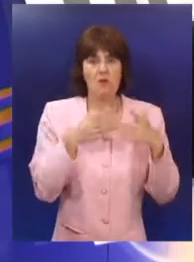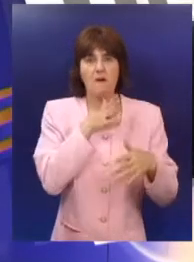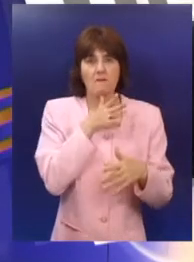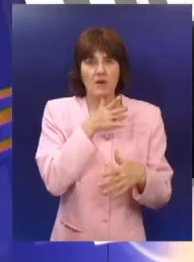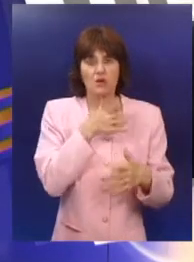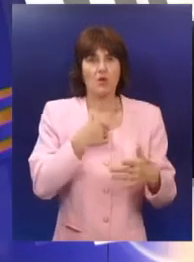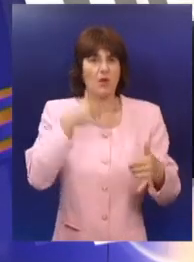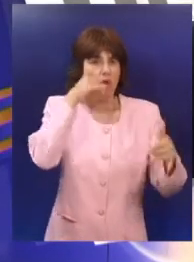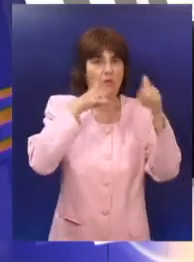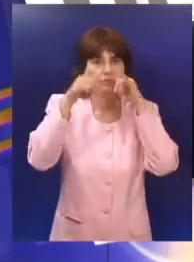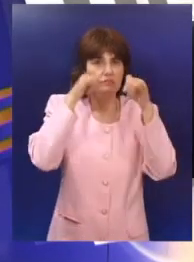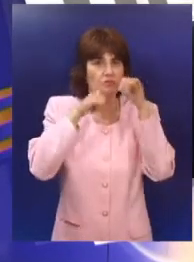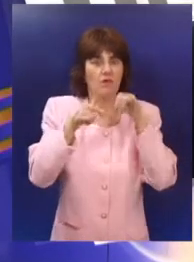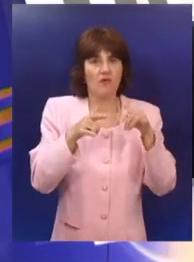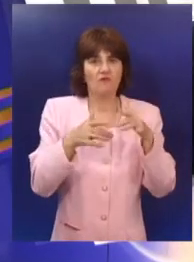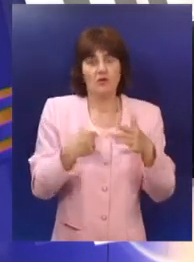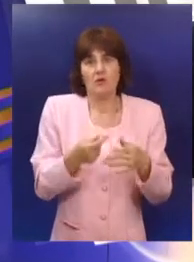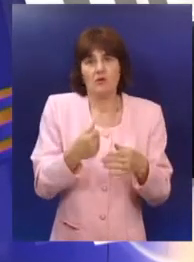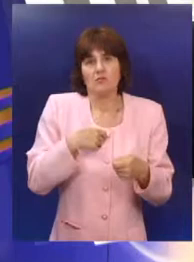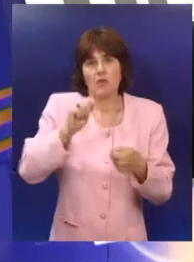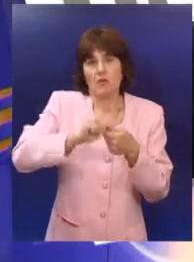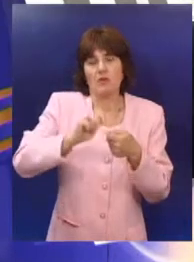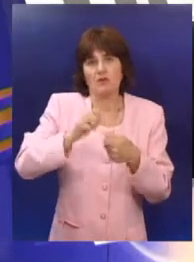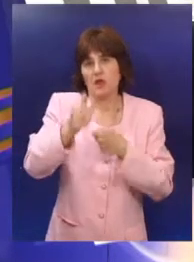Makedoniji, znači putovao sam dosta i